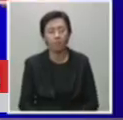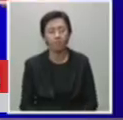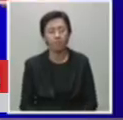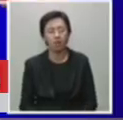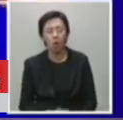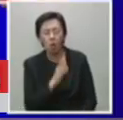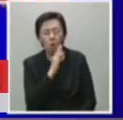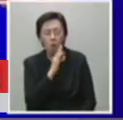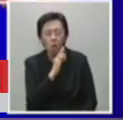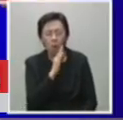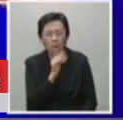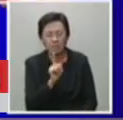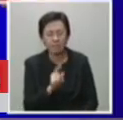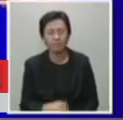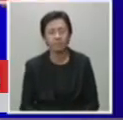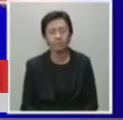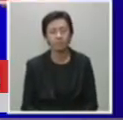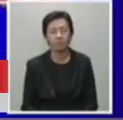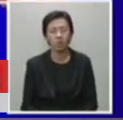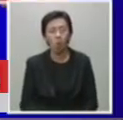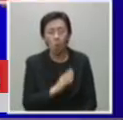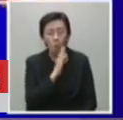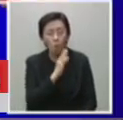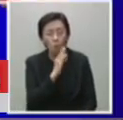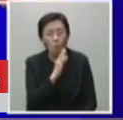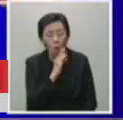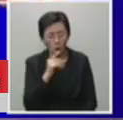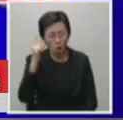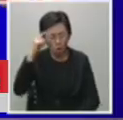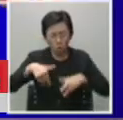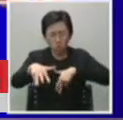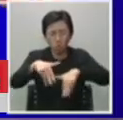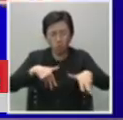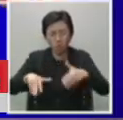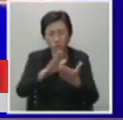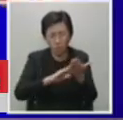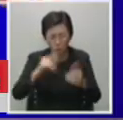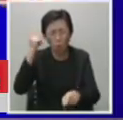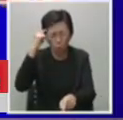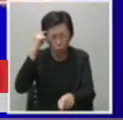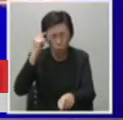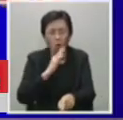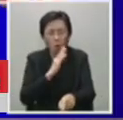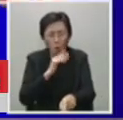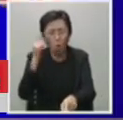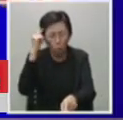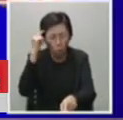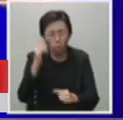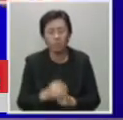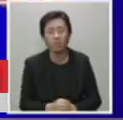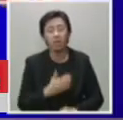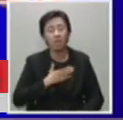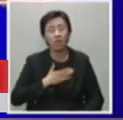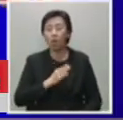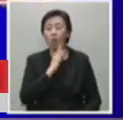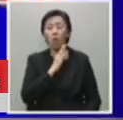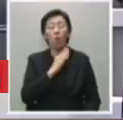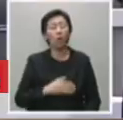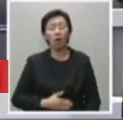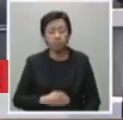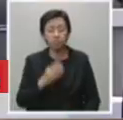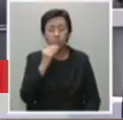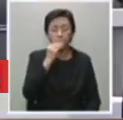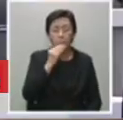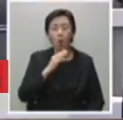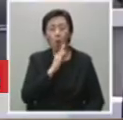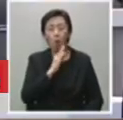และน่าละอายไปกว่านั้นก็คือว่าทั้งที่รู้ว่าคนฟังทั้งประเทศรู้ว่าท่านโกหกแต่ท่านก็ยังกล้าโกหกหลอกลวงประชาช